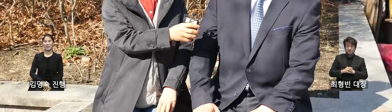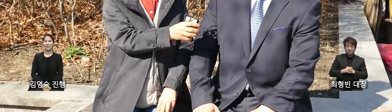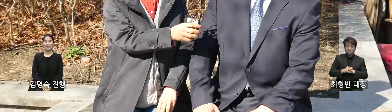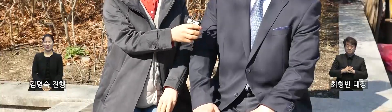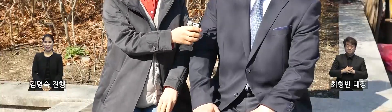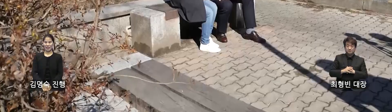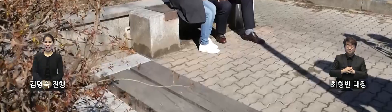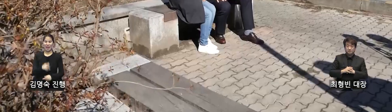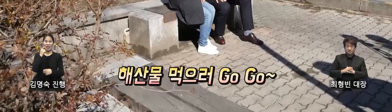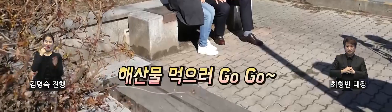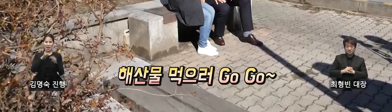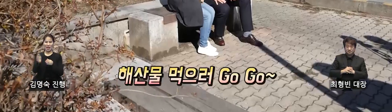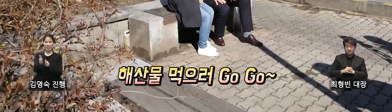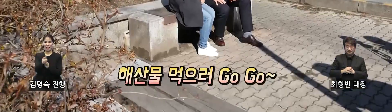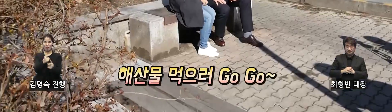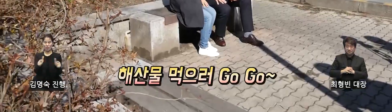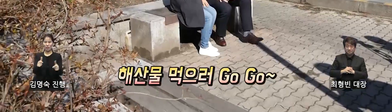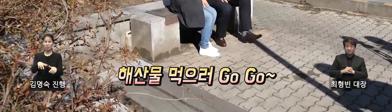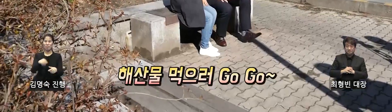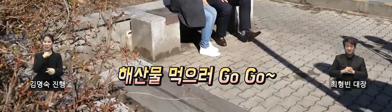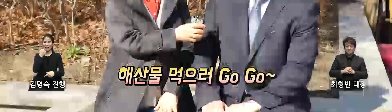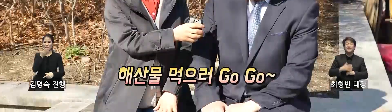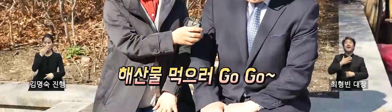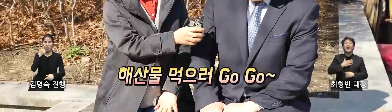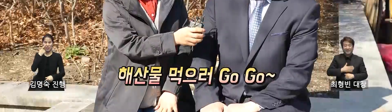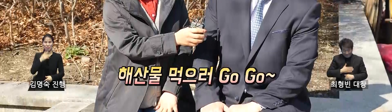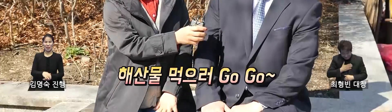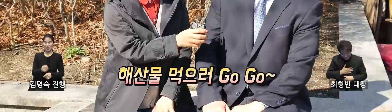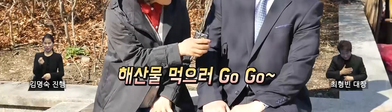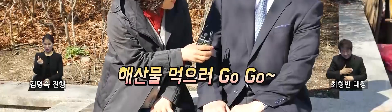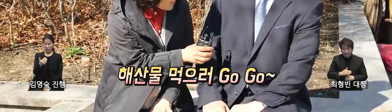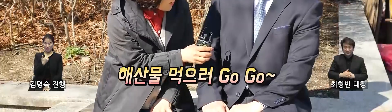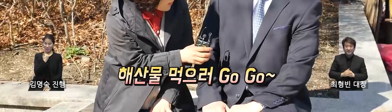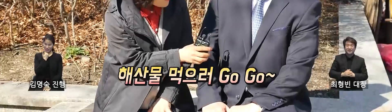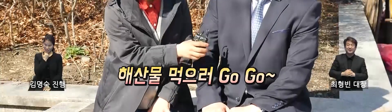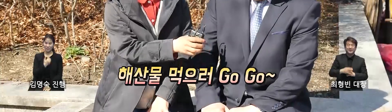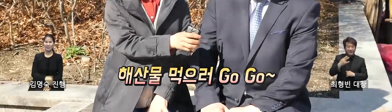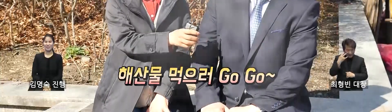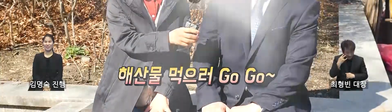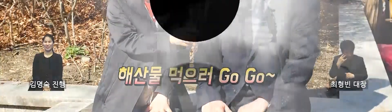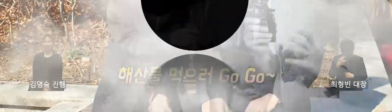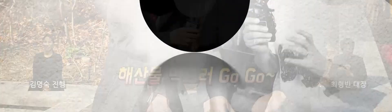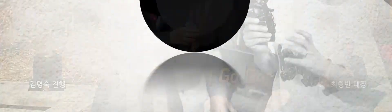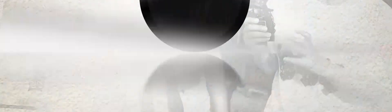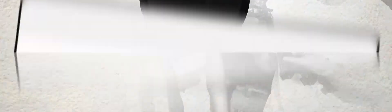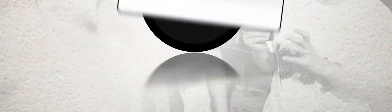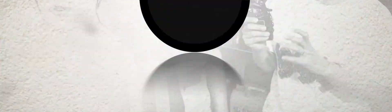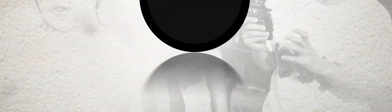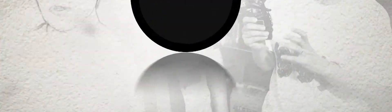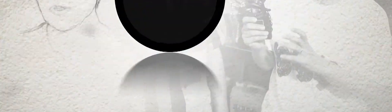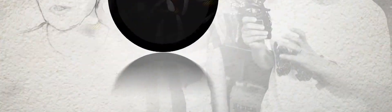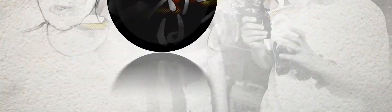회전을 멋있게 보도록 하겠습니다 4 얻었으며 조금만 기다려주세요 4